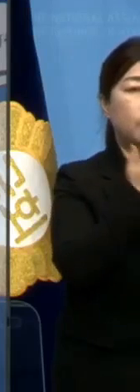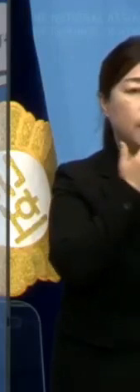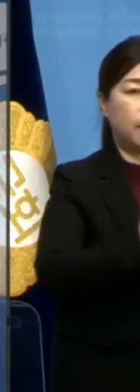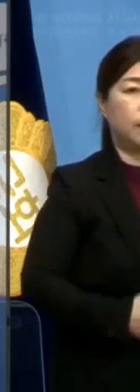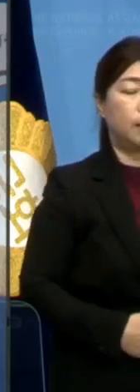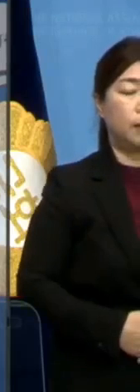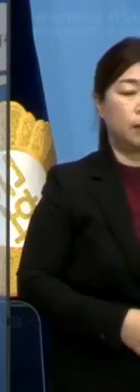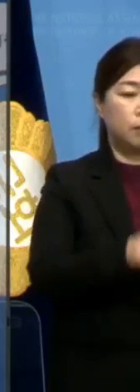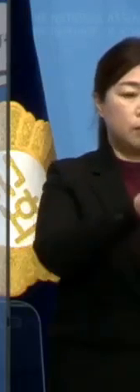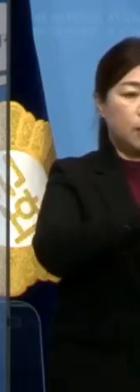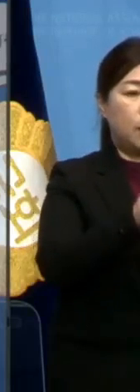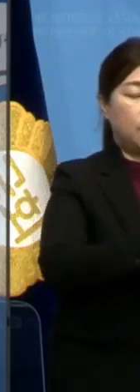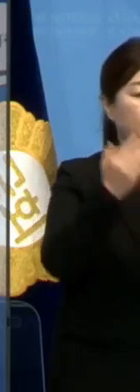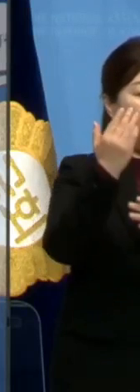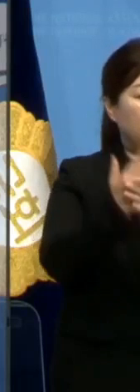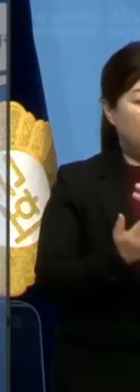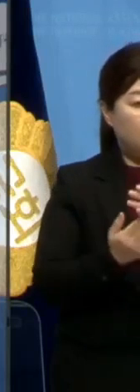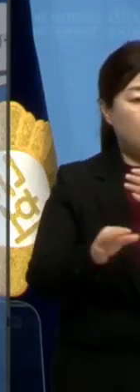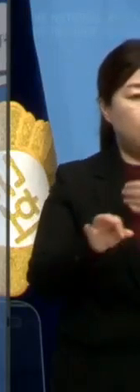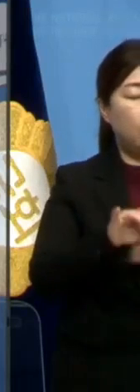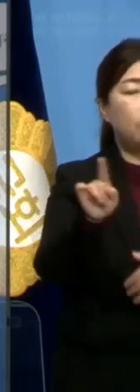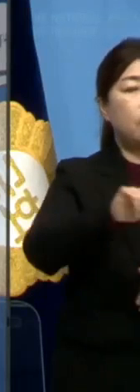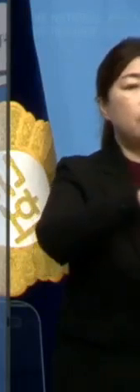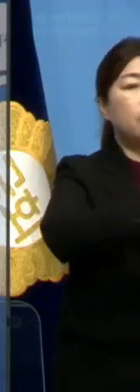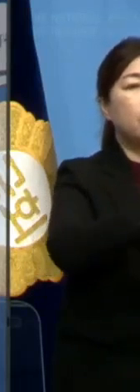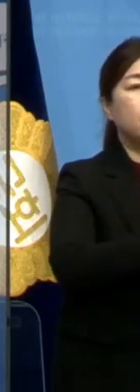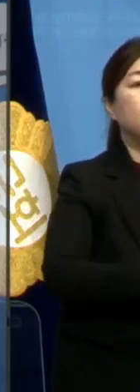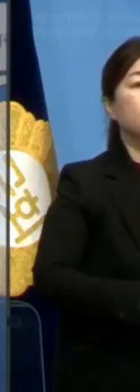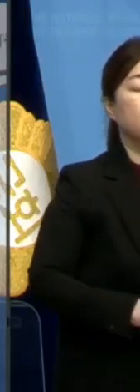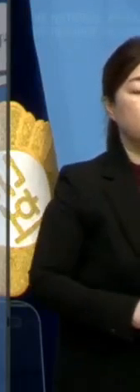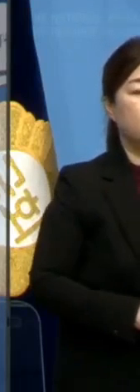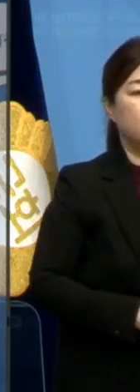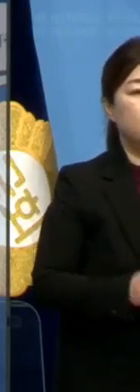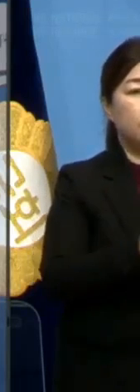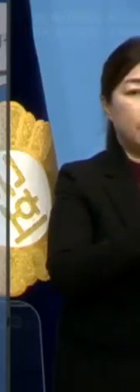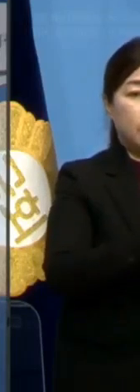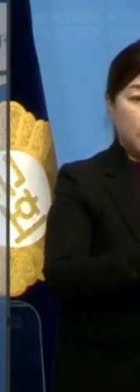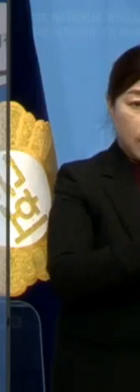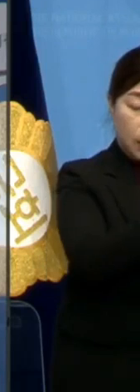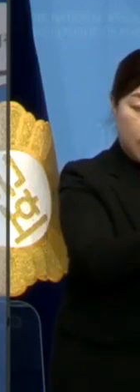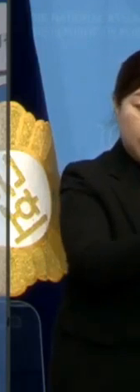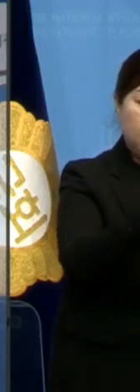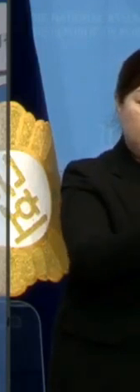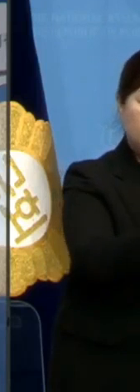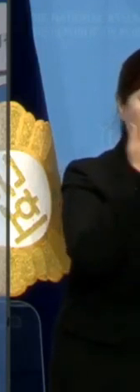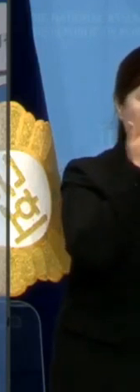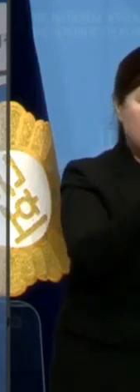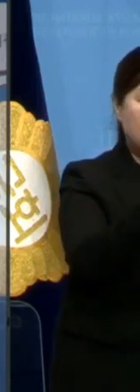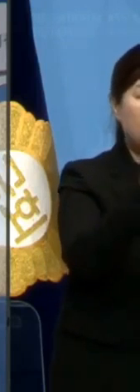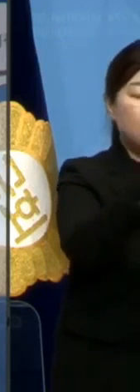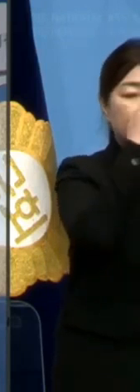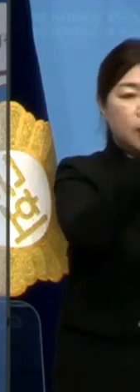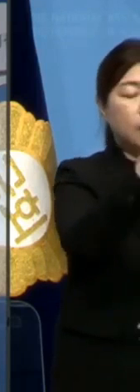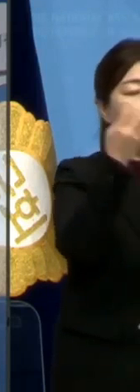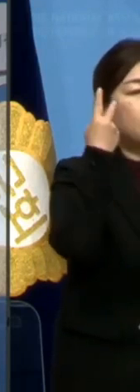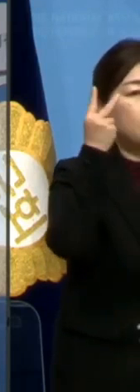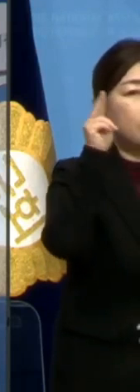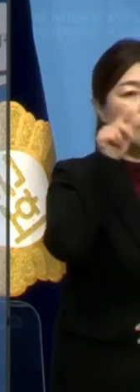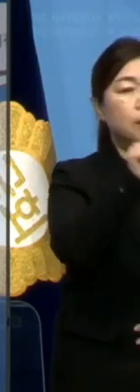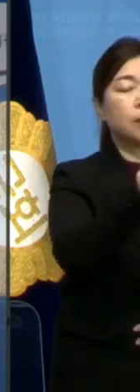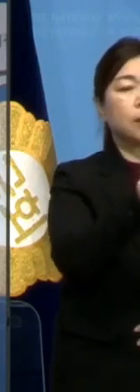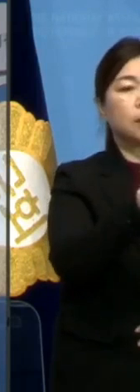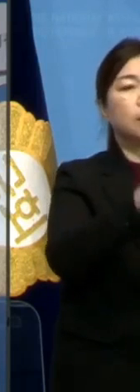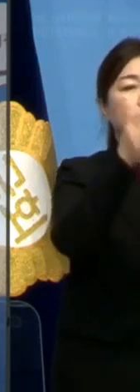민심이 제1야당이 아니면 어디로 강했느냐는 착각과 교만이 야당 전체에 등을 돌리는